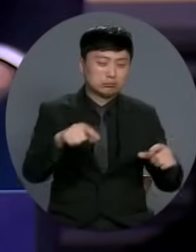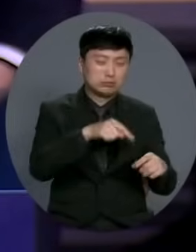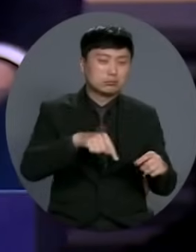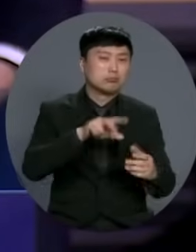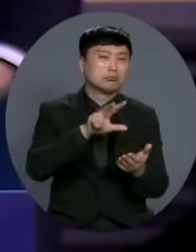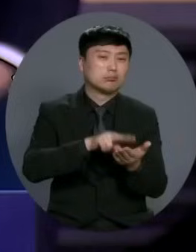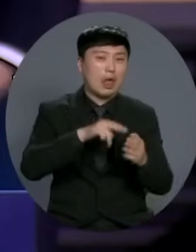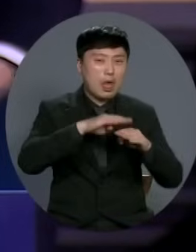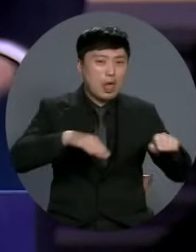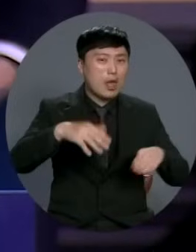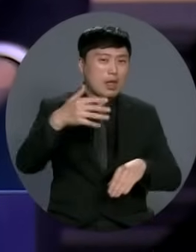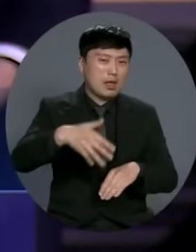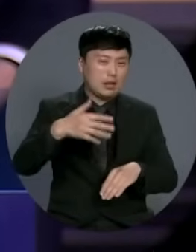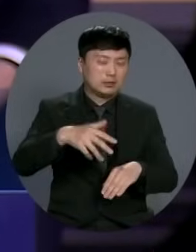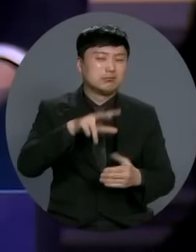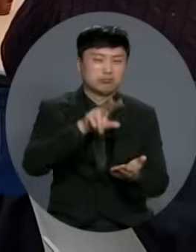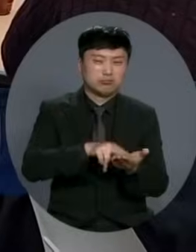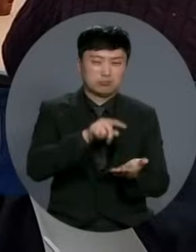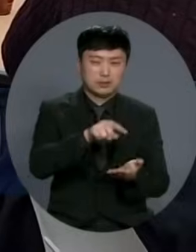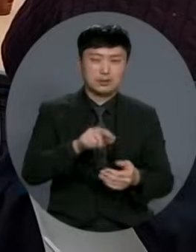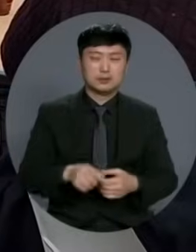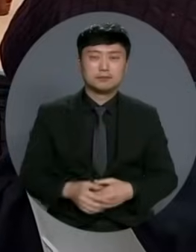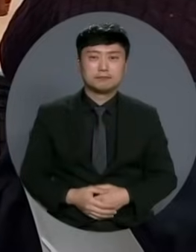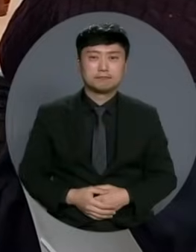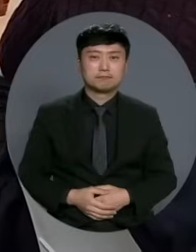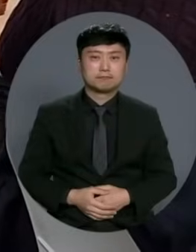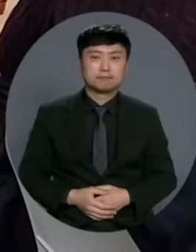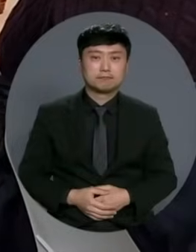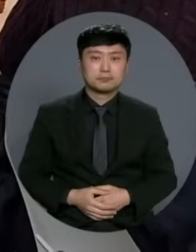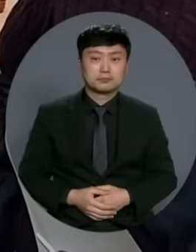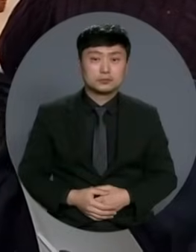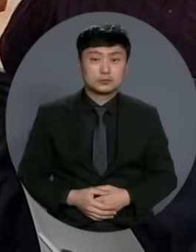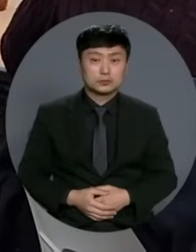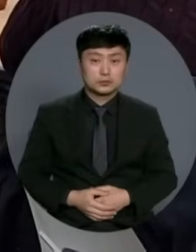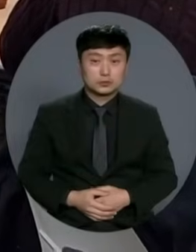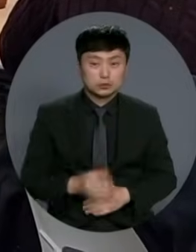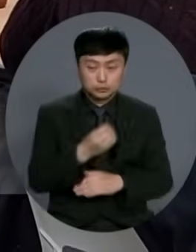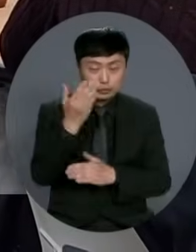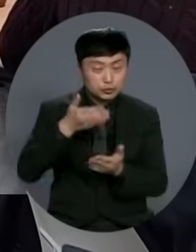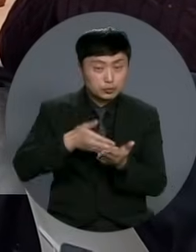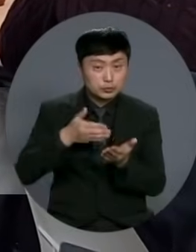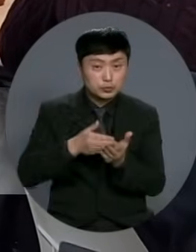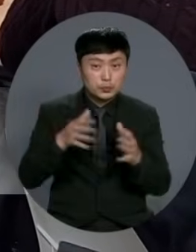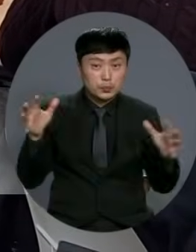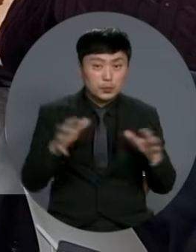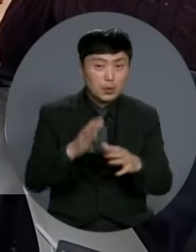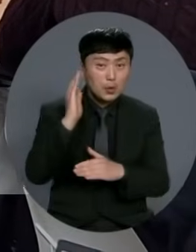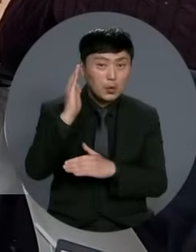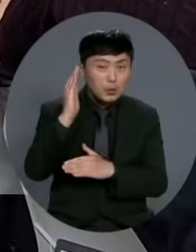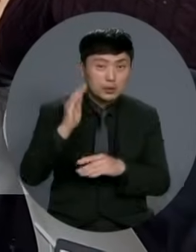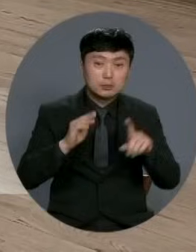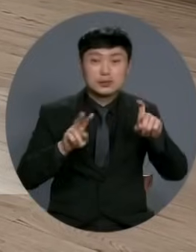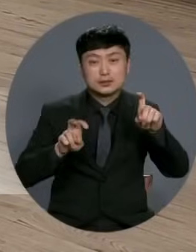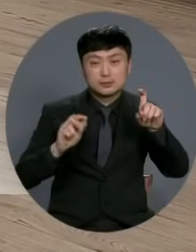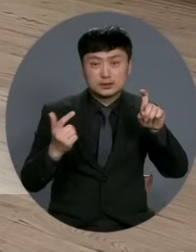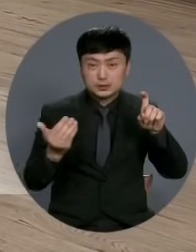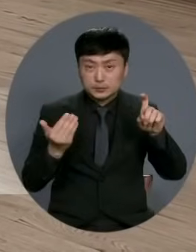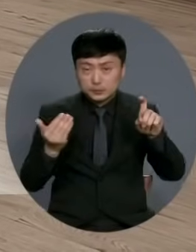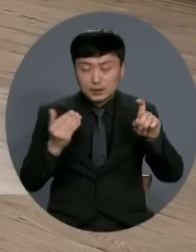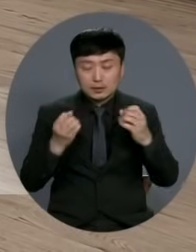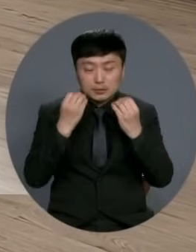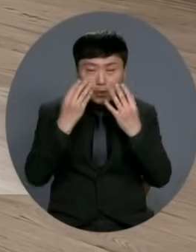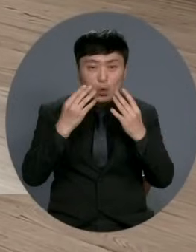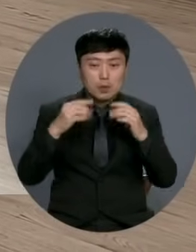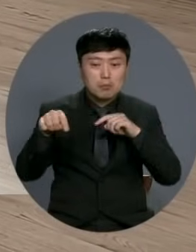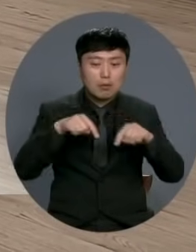않았느냐라는 문제의식입니다, 여러분. 행사에 앞선 기자간담회에서 이전 대표는 다음 달 27일 전에 신당